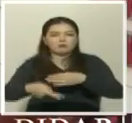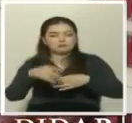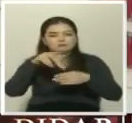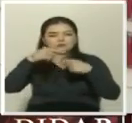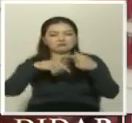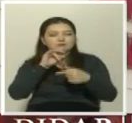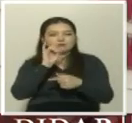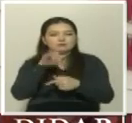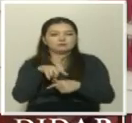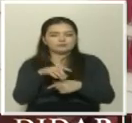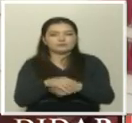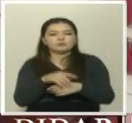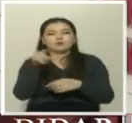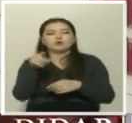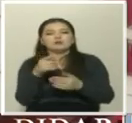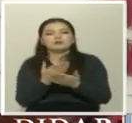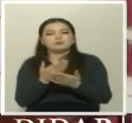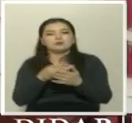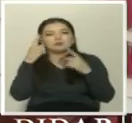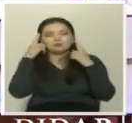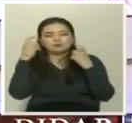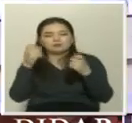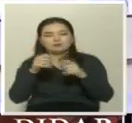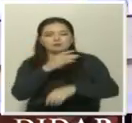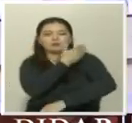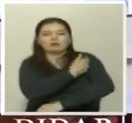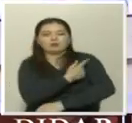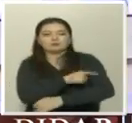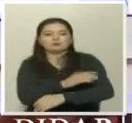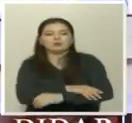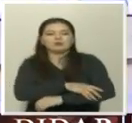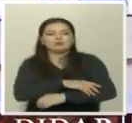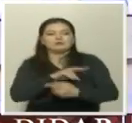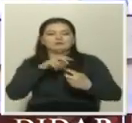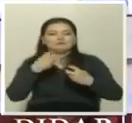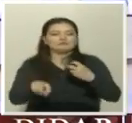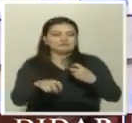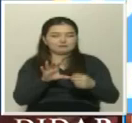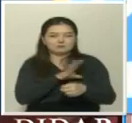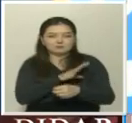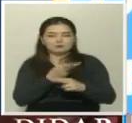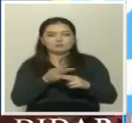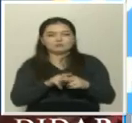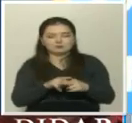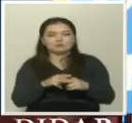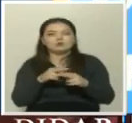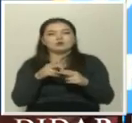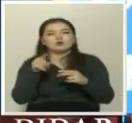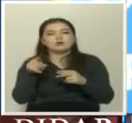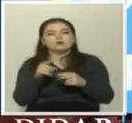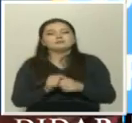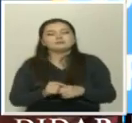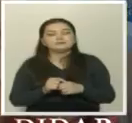осмотре выявили, что у гражданина вывих левого локтя. Плановая операция была назначена на сегодня, но случилось